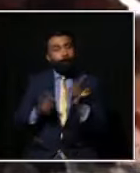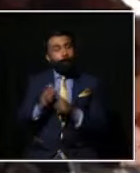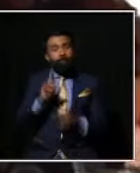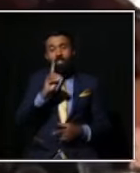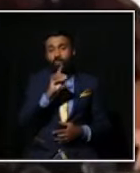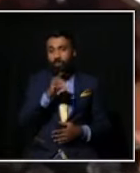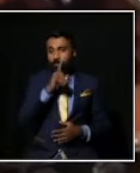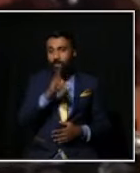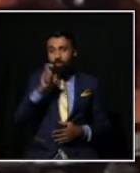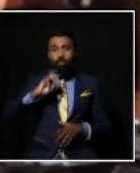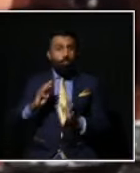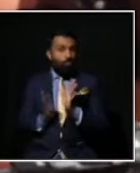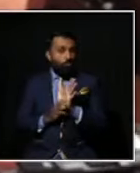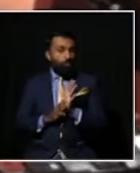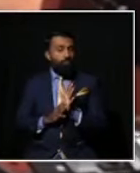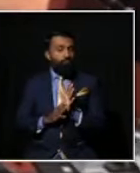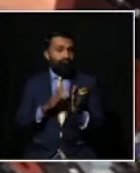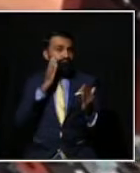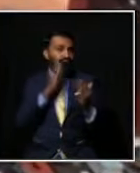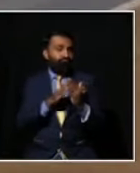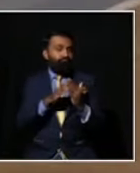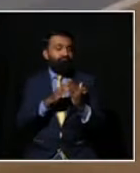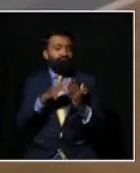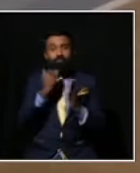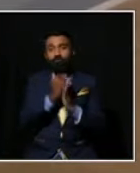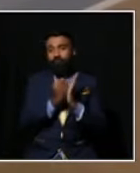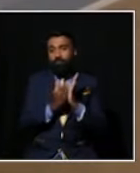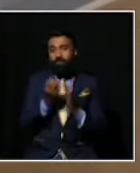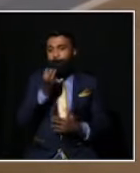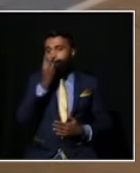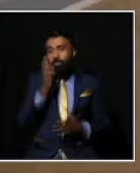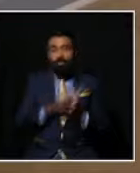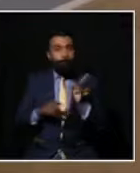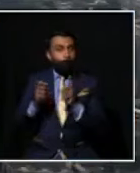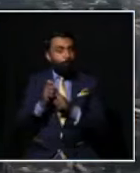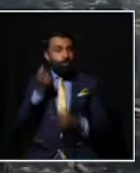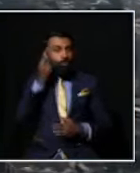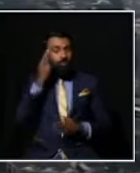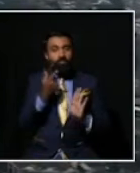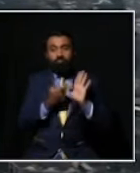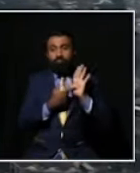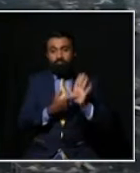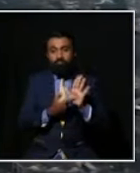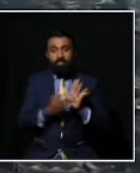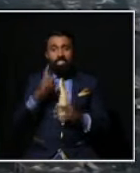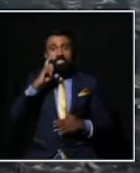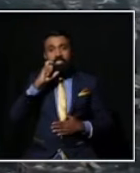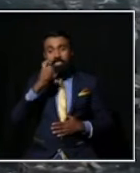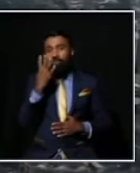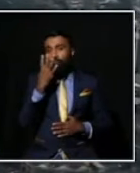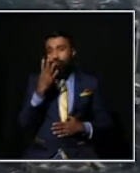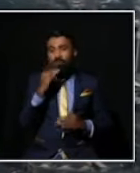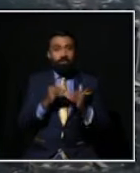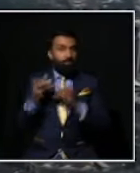මේ කාරක සභාව අවධාන යොමු කළ යුතු කරුණු පොදුජන පෙරමුණේ මන්ත්‍රීවරුන් යෝජනාවේ සඳහන් කර තිබෙනවා. Channel 4 වැඩසටහනෙන් ජ්‍යෙෂ්ඨ